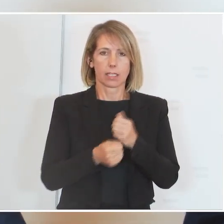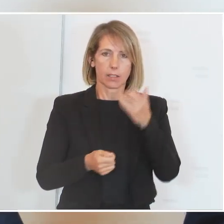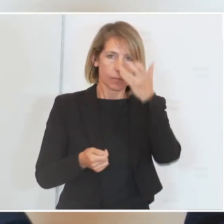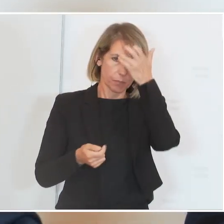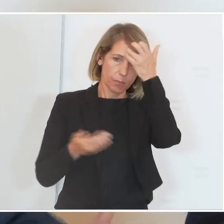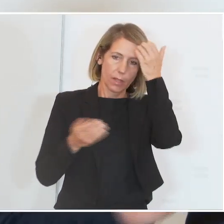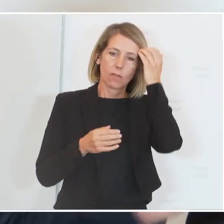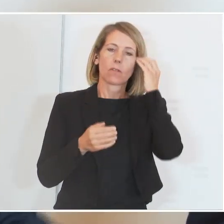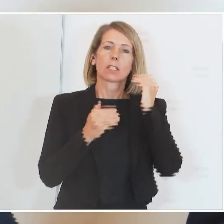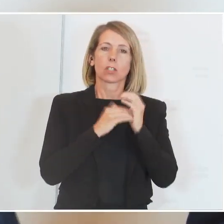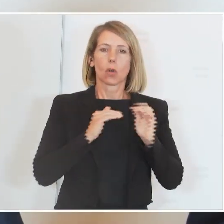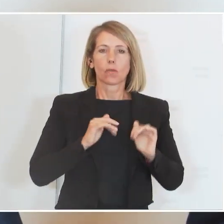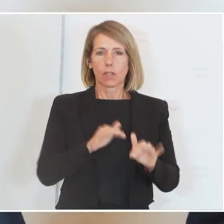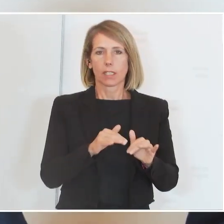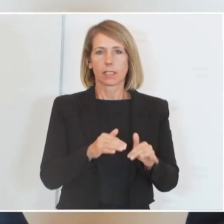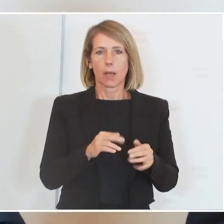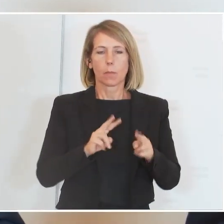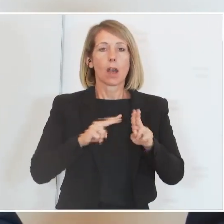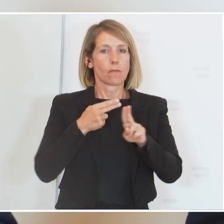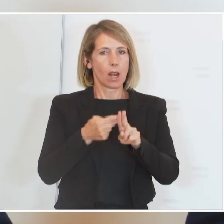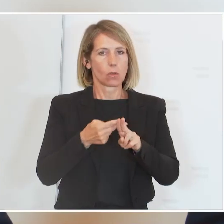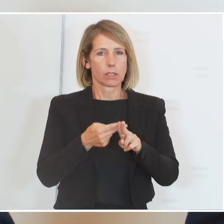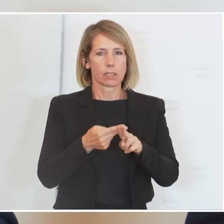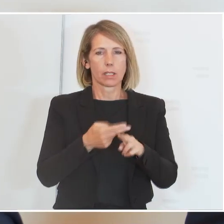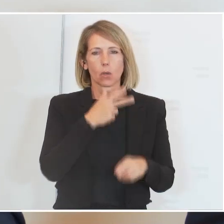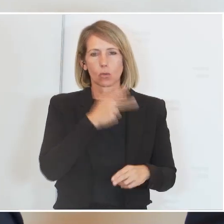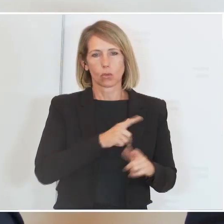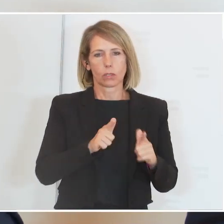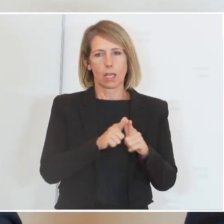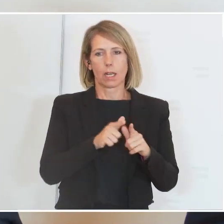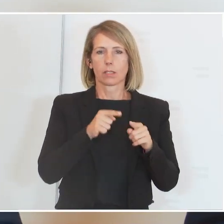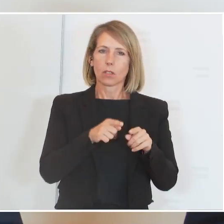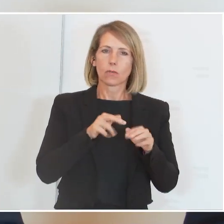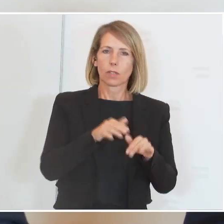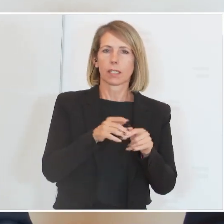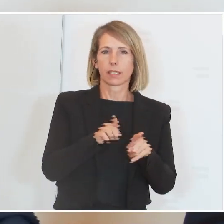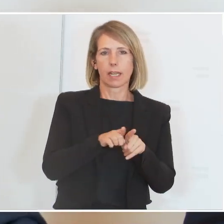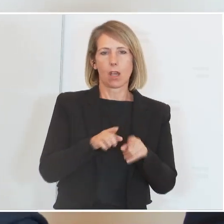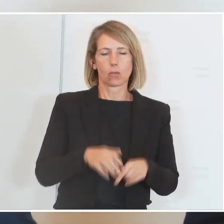genauso wirkt, ist natürlich die angesprochene Valorisierung der Sozialleistungen. Und da geht es erst recht wieder darum,